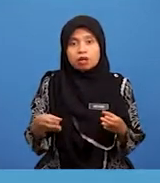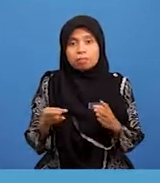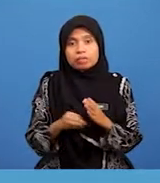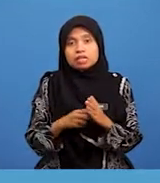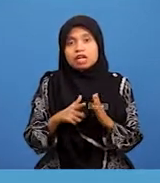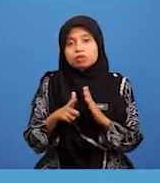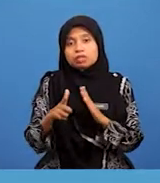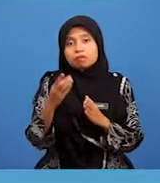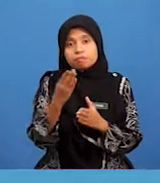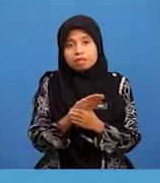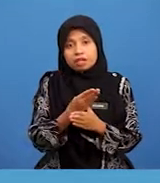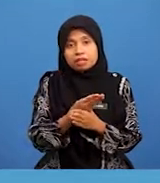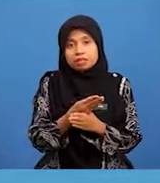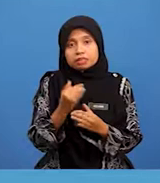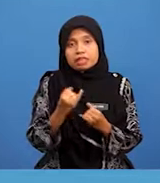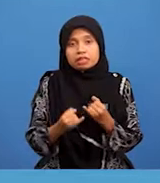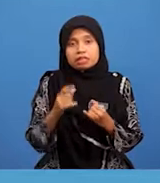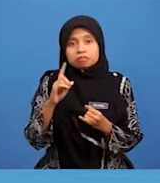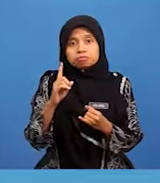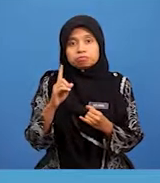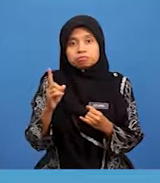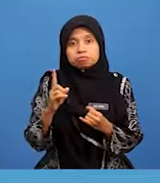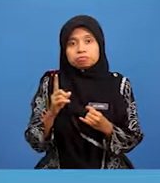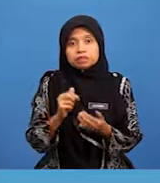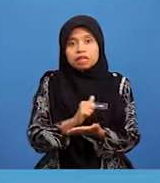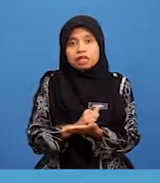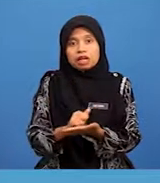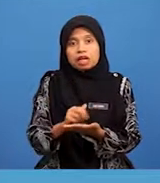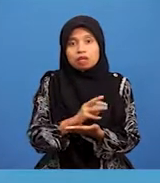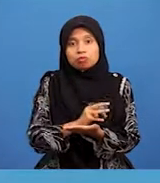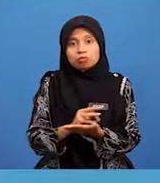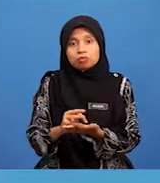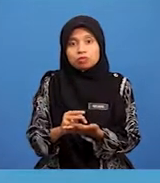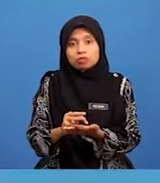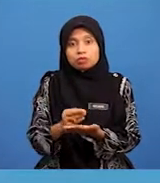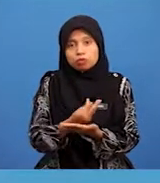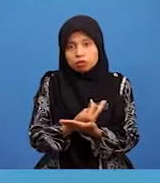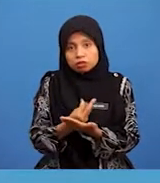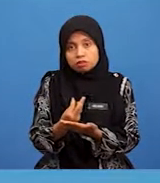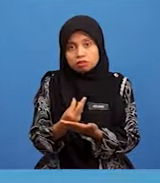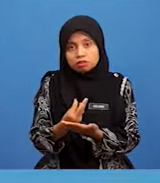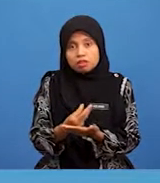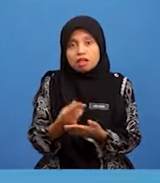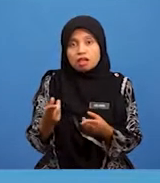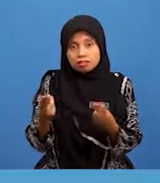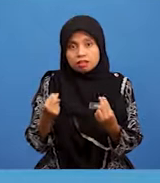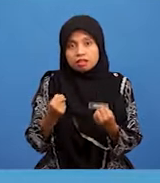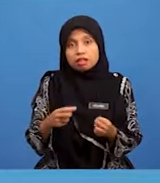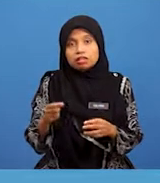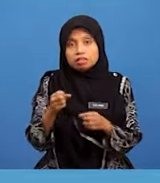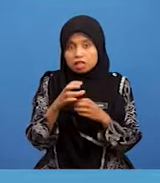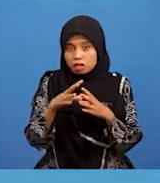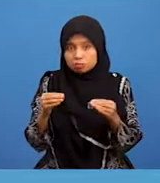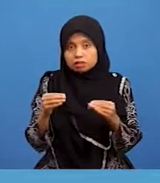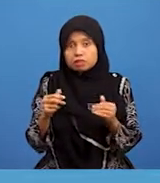Dan yang terakhir, mana-mana akaun modal perkongsi yang mengalami kekurangan modal hendaklah